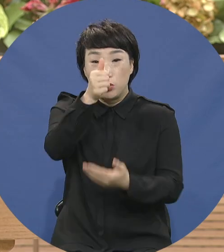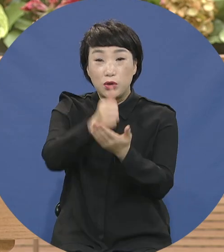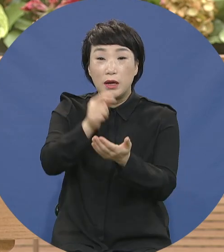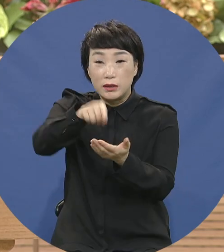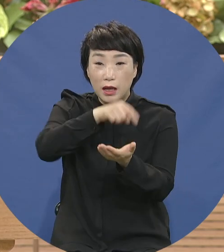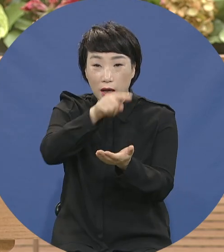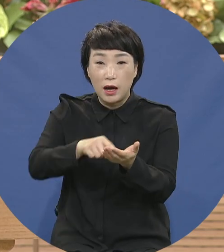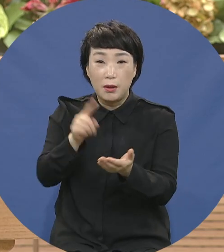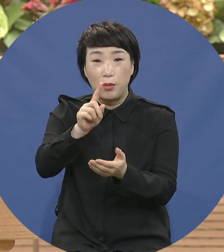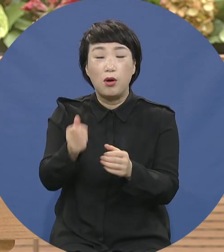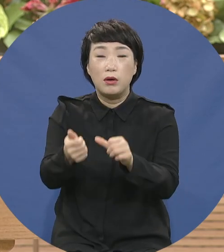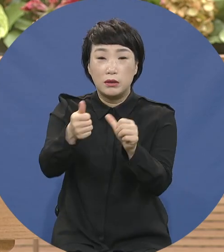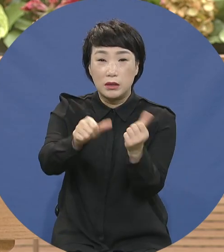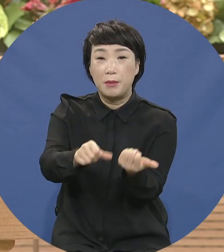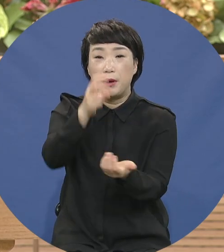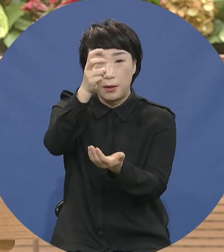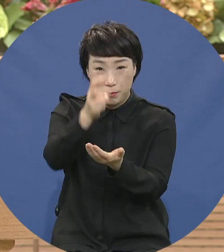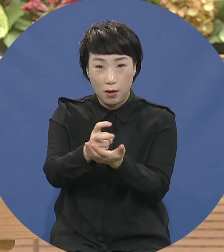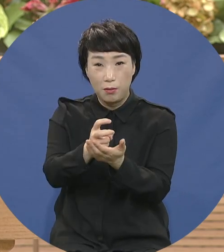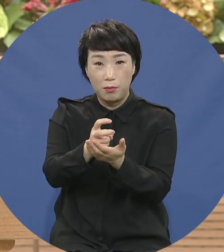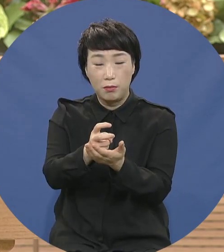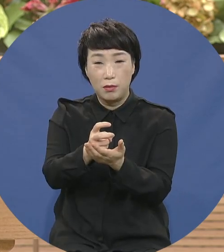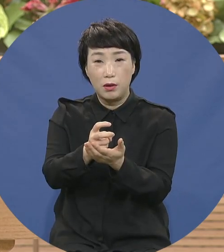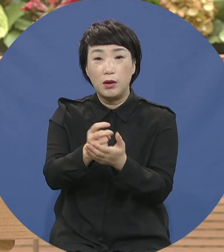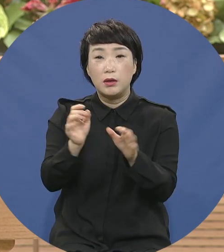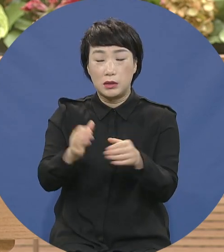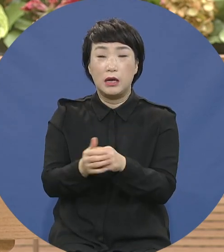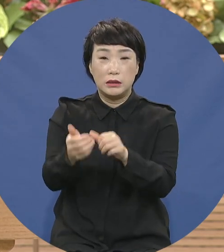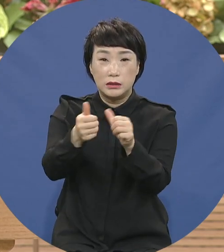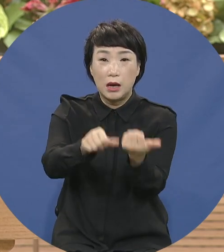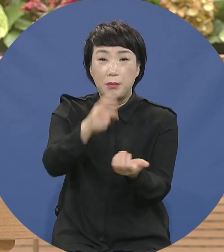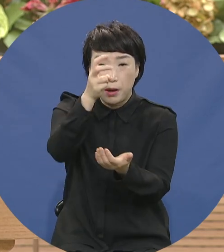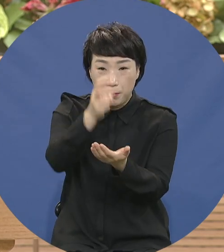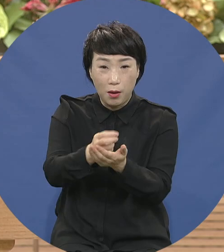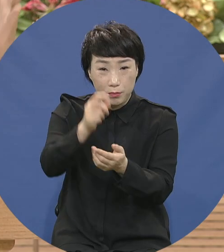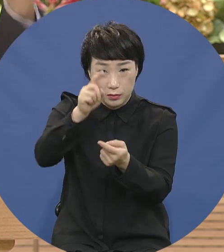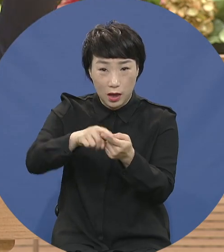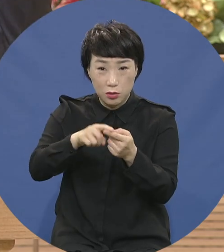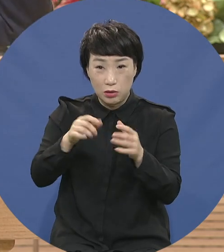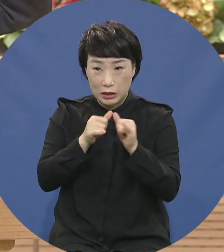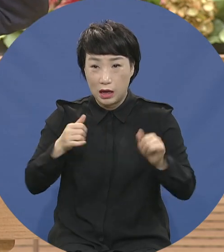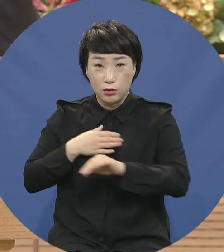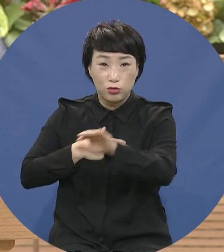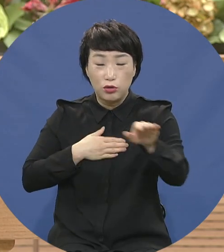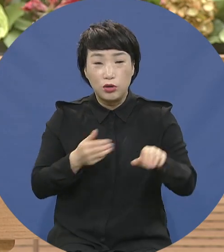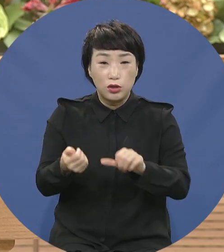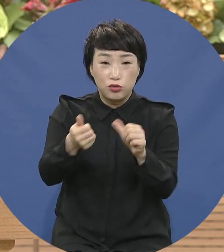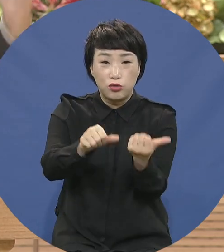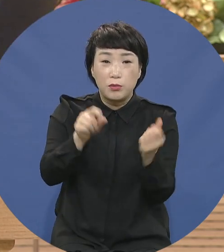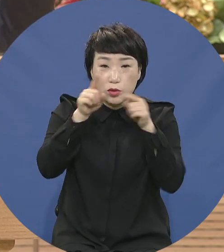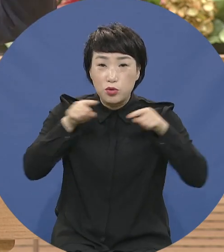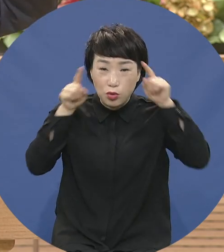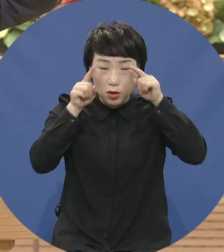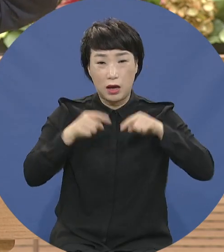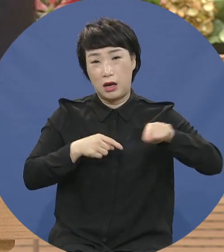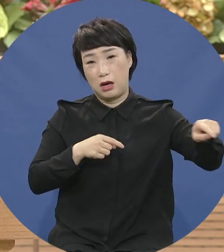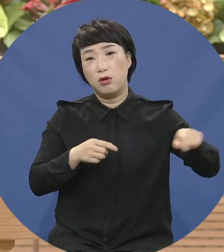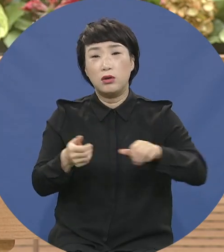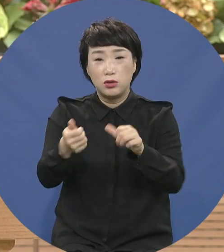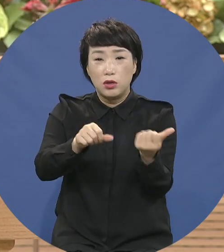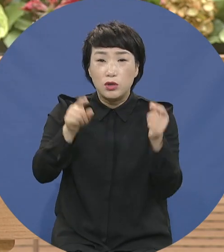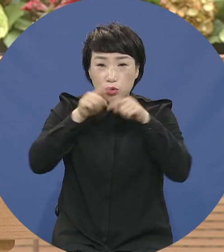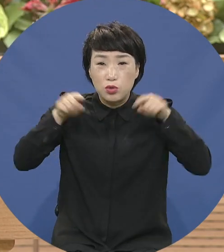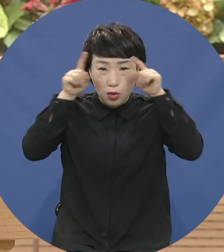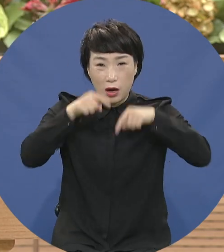죄값은 사망의 법입니다. 사망의 법대로 인간은 죽으면 지옥, 인간은 죽으면